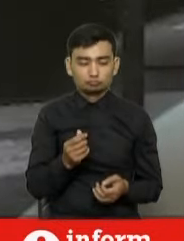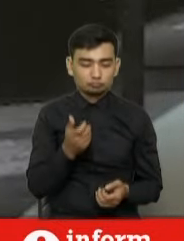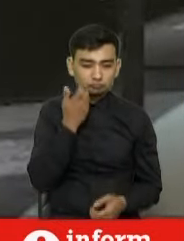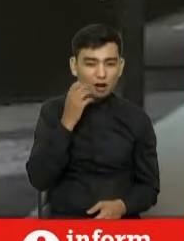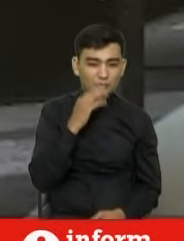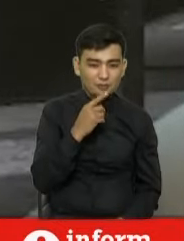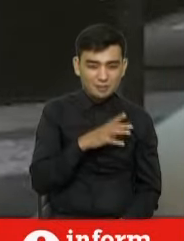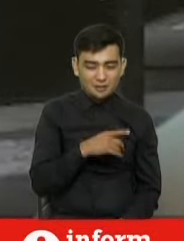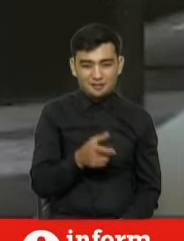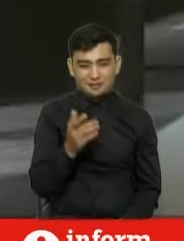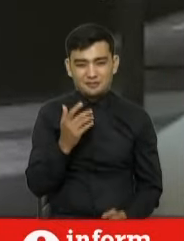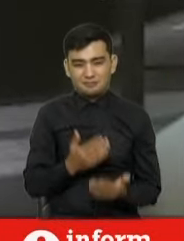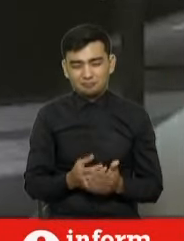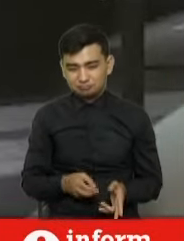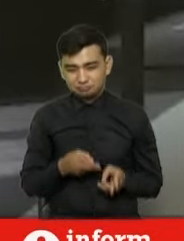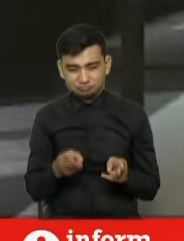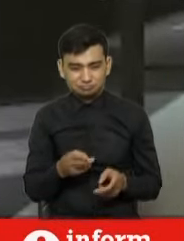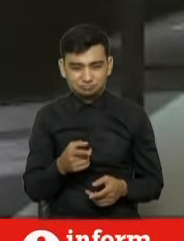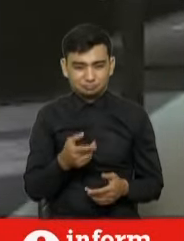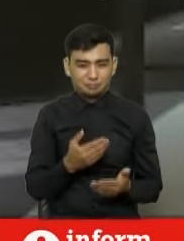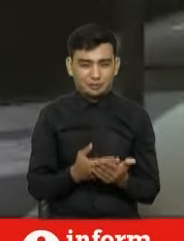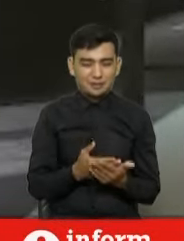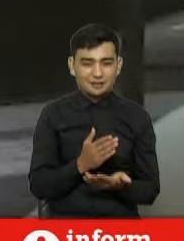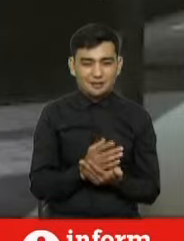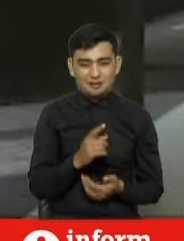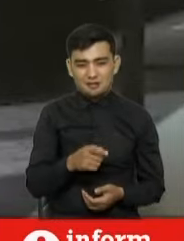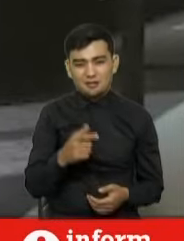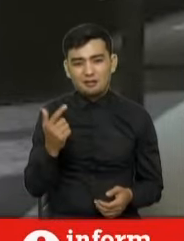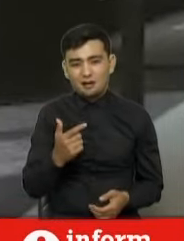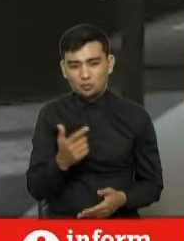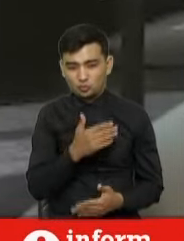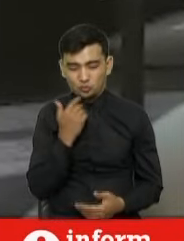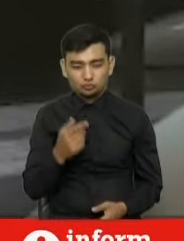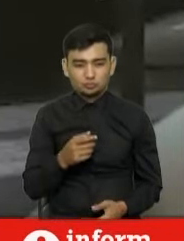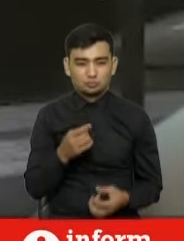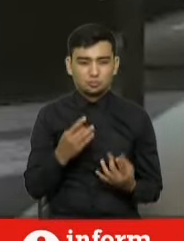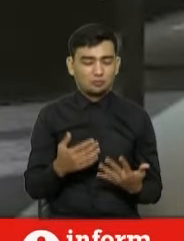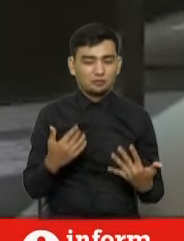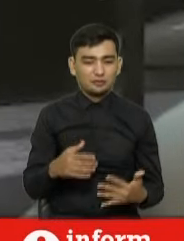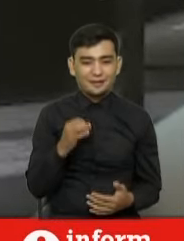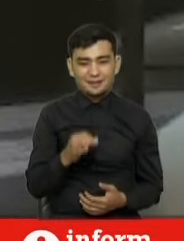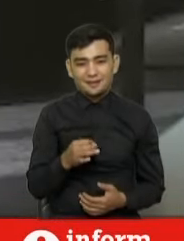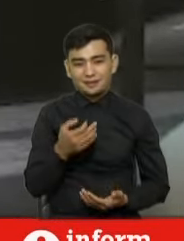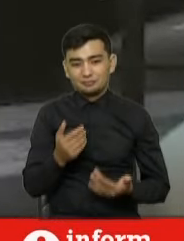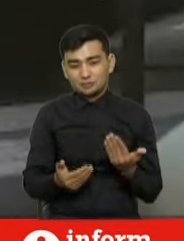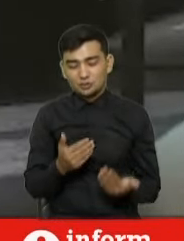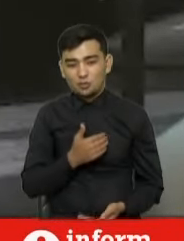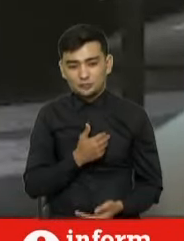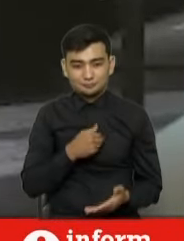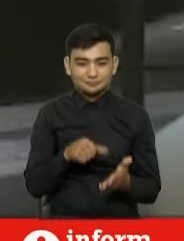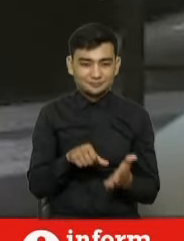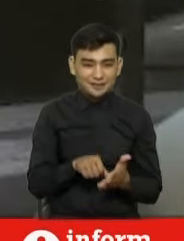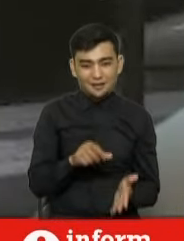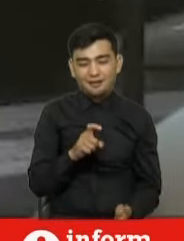это классический признак мошенничества. Особенно, когда вам начинают что-то гарантировать, какую-то прибыль, да. Поэтому вот и хотите там тыкать по хомяку, тыкайте,